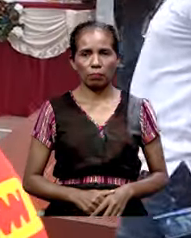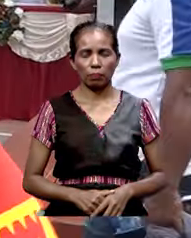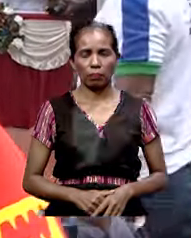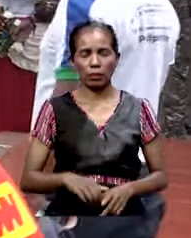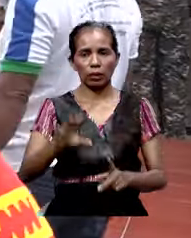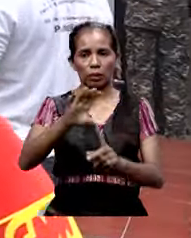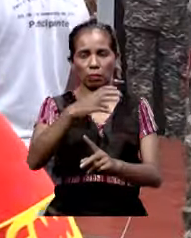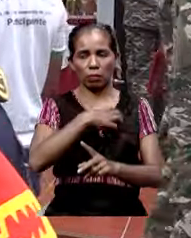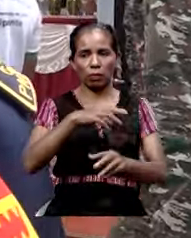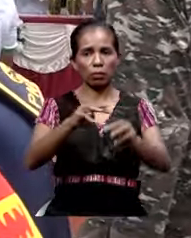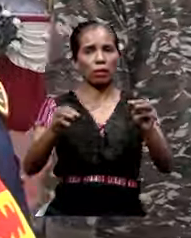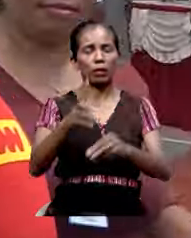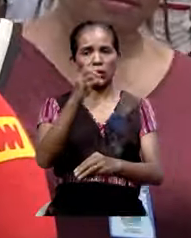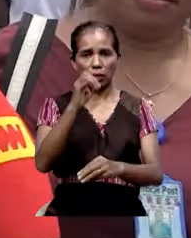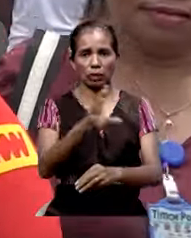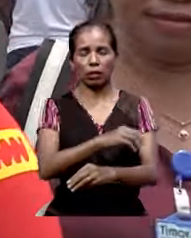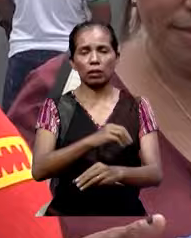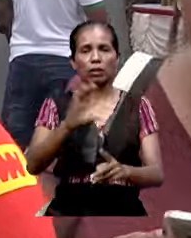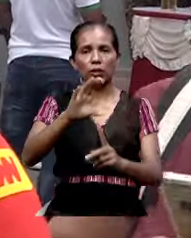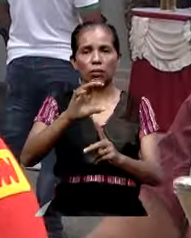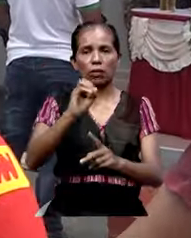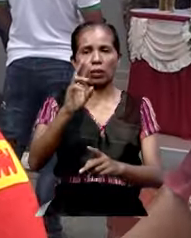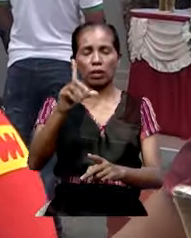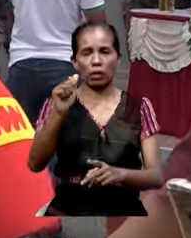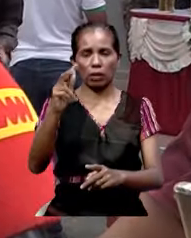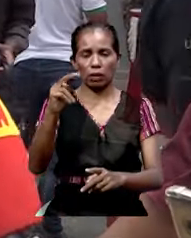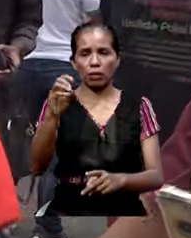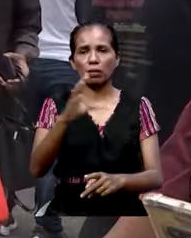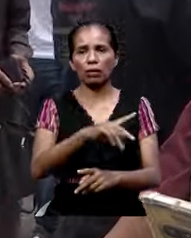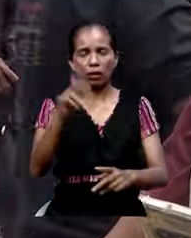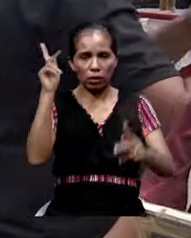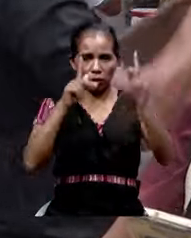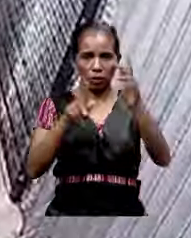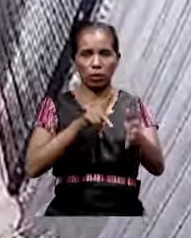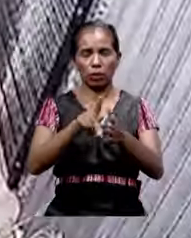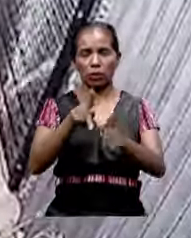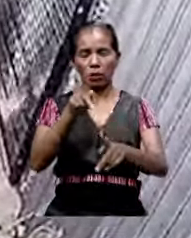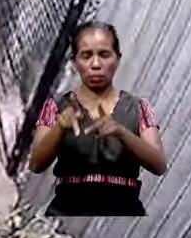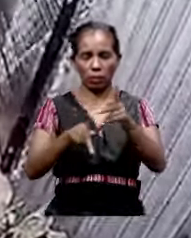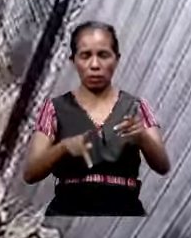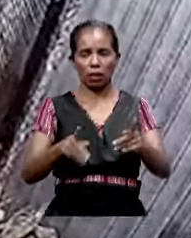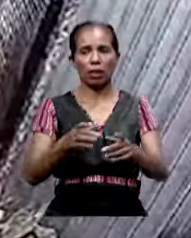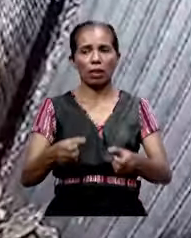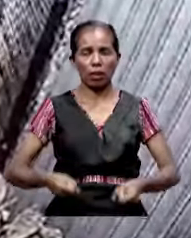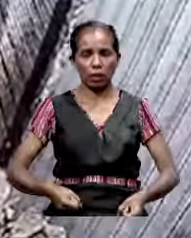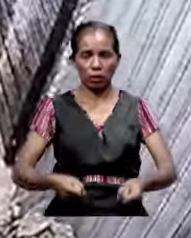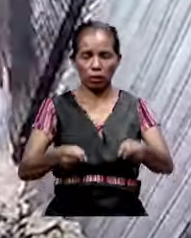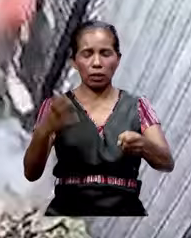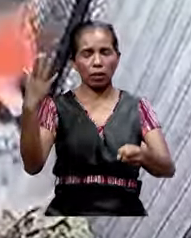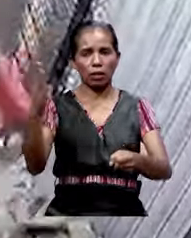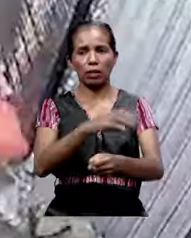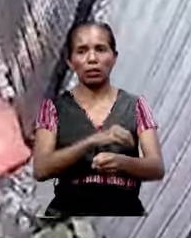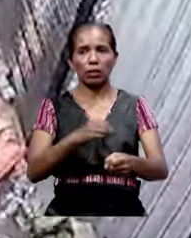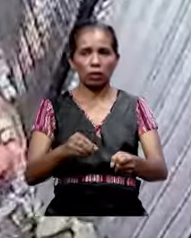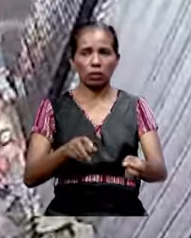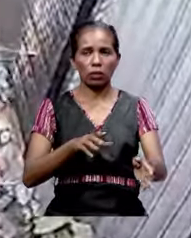Comandante Penitel Municipio Dili, Superintendente Sefi Orlando Gomes Chateten, caso soke vendedor nia carroza iha area mandarin, no caso